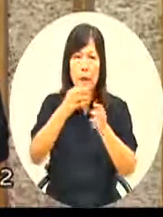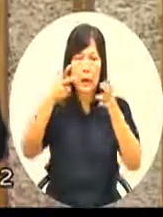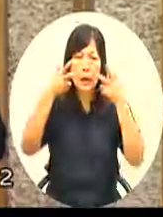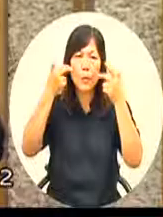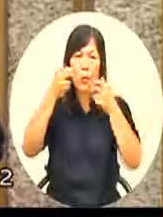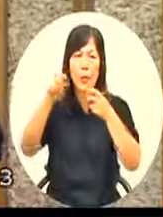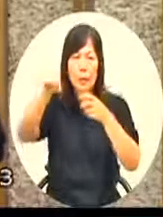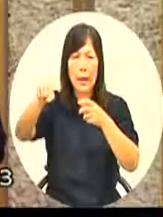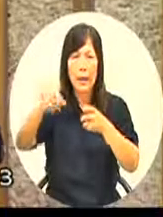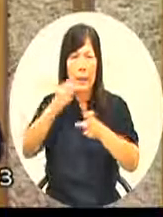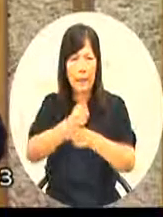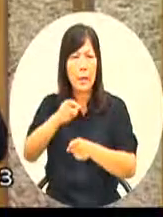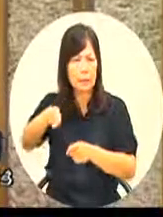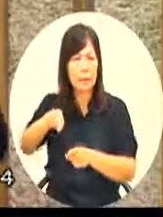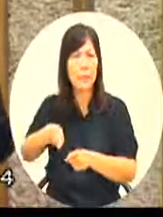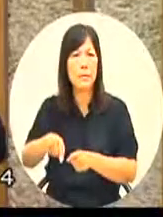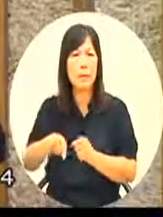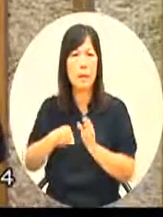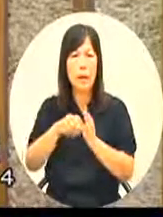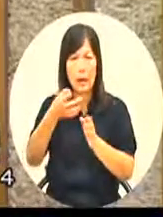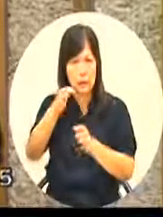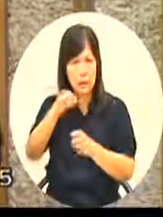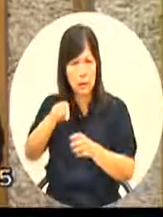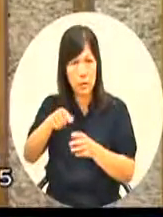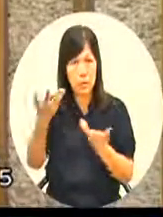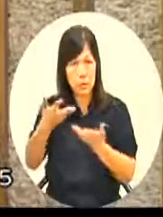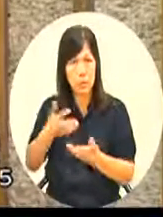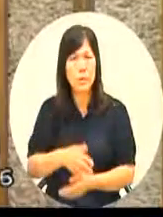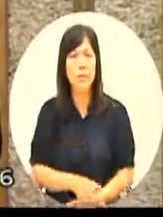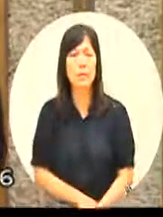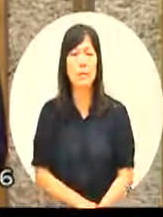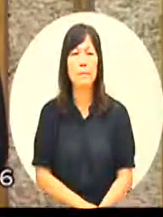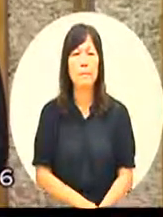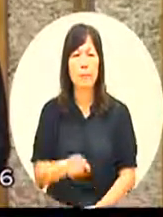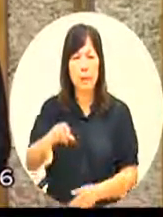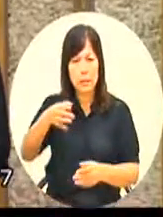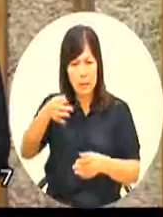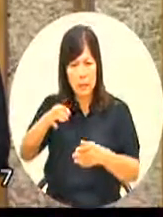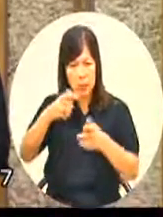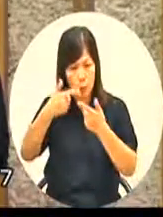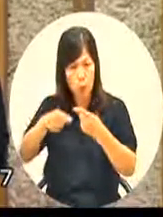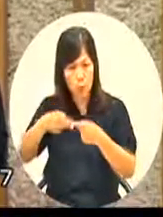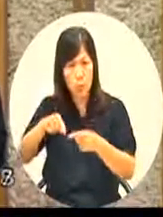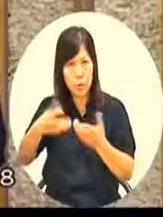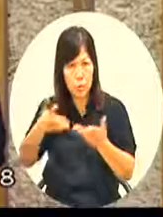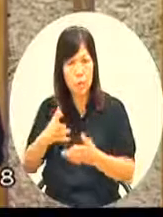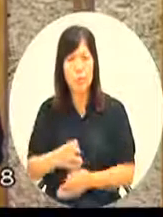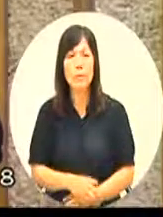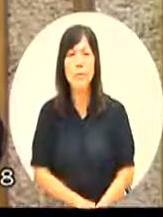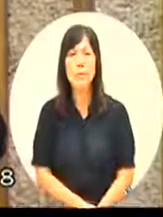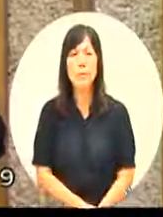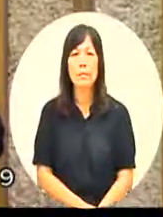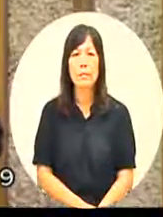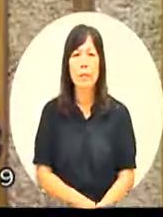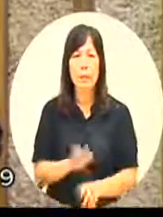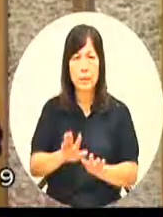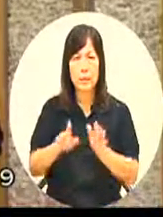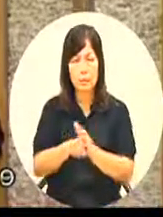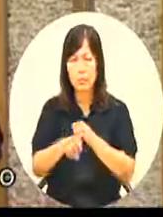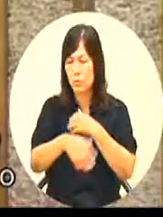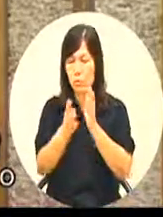这个收费补助收费那个收费的部折扣的部分啦，那因为我们目前的整个